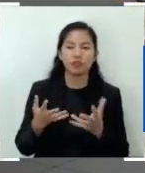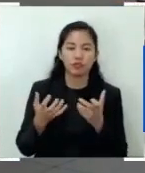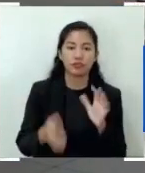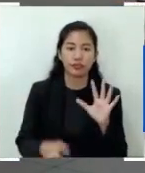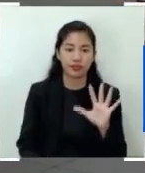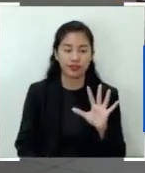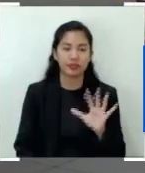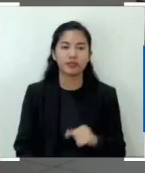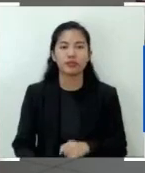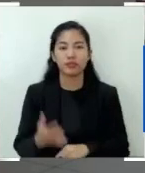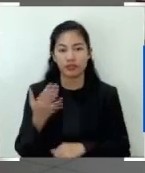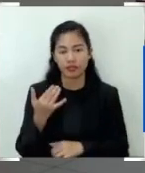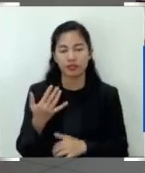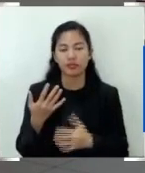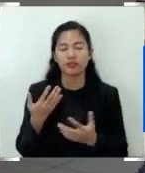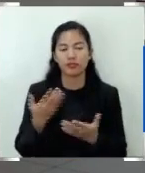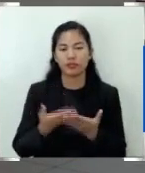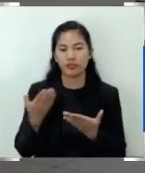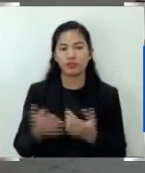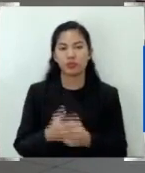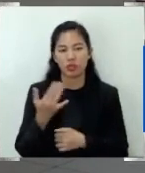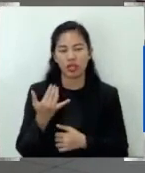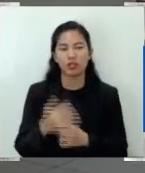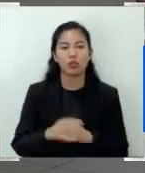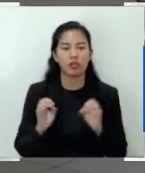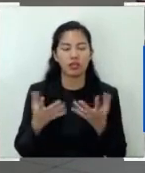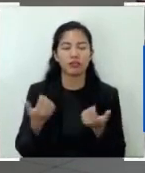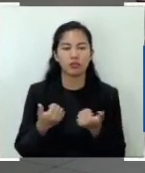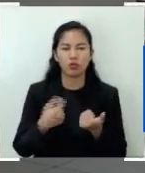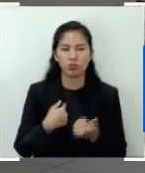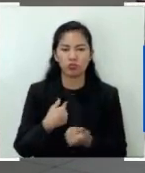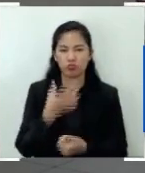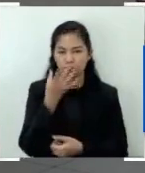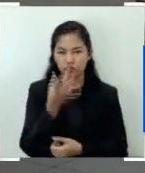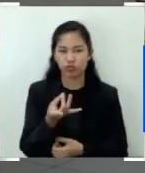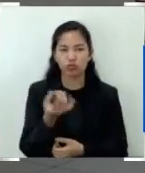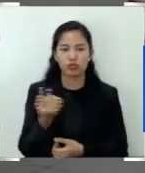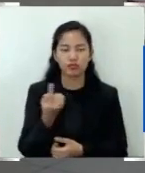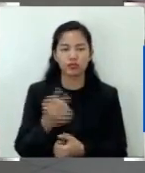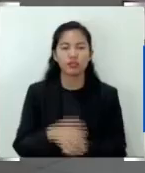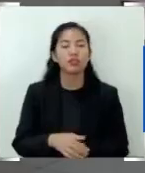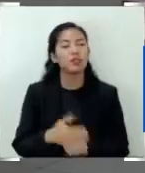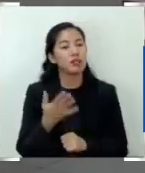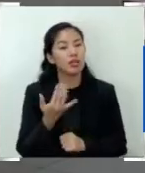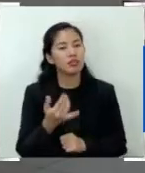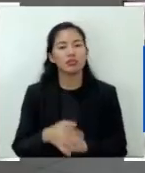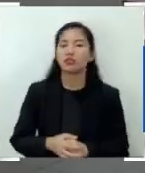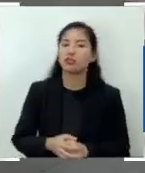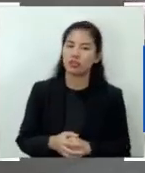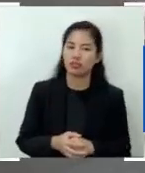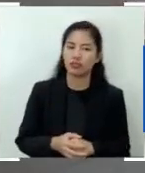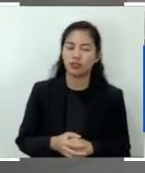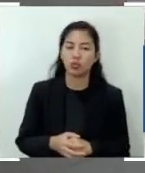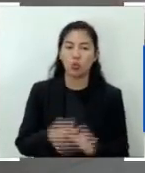dahil nawala na daw rin po doong stock. Ito lang po nabili ko. Bakit daw po? Dahil wala ang per customer daw po ang